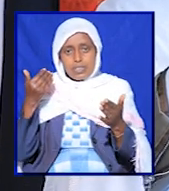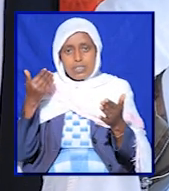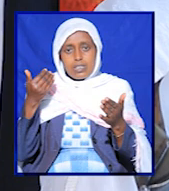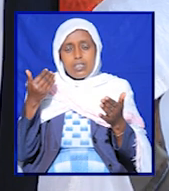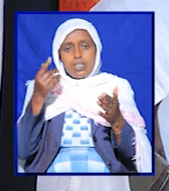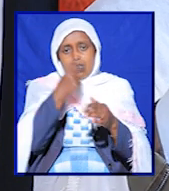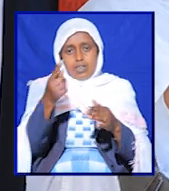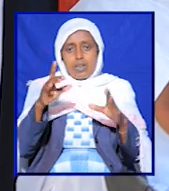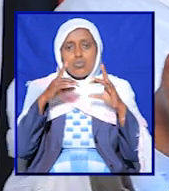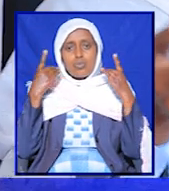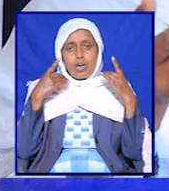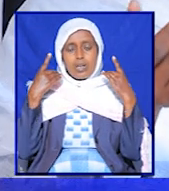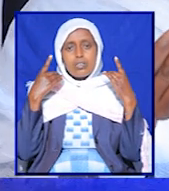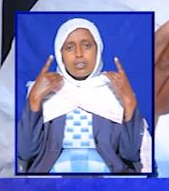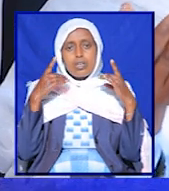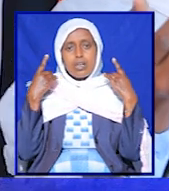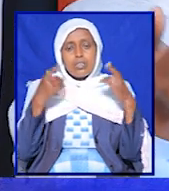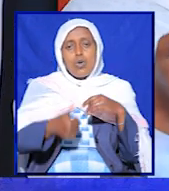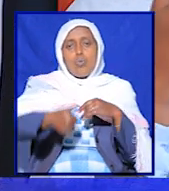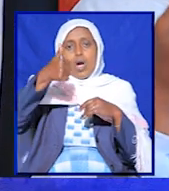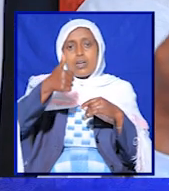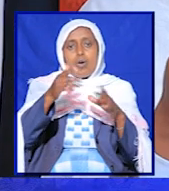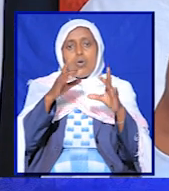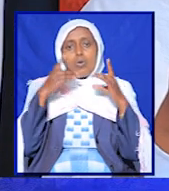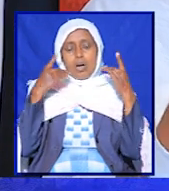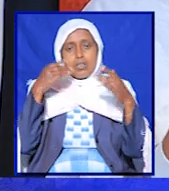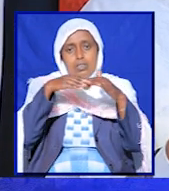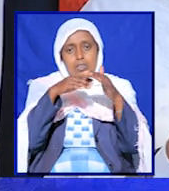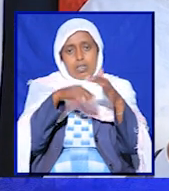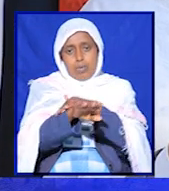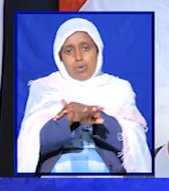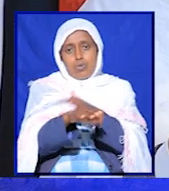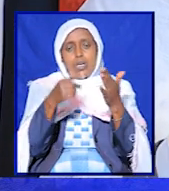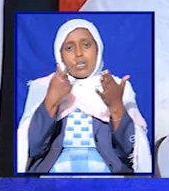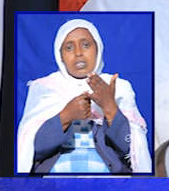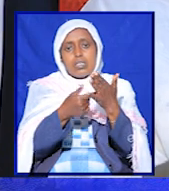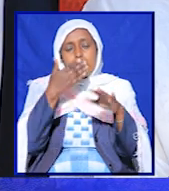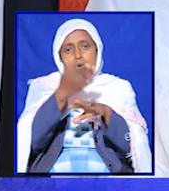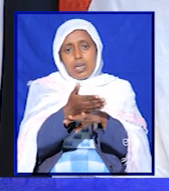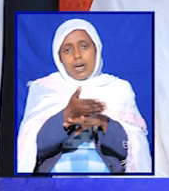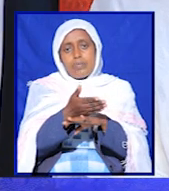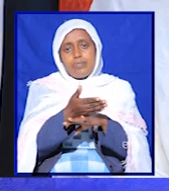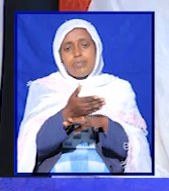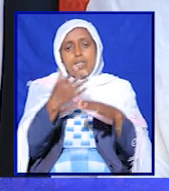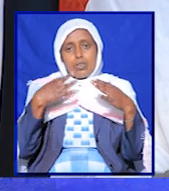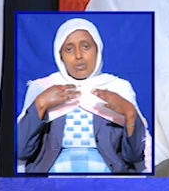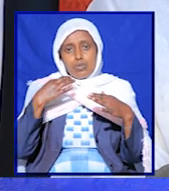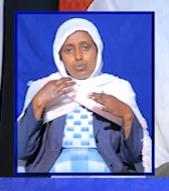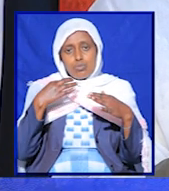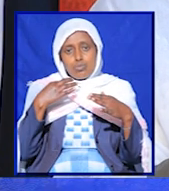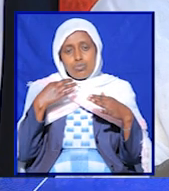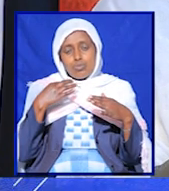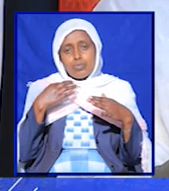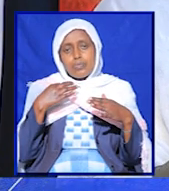በፊት ያንዳንዱ ካህን ትልቅ ካህን በዋናው ገባሬ ሰናይ ቄስ ይገባሉ። ከገበገቡ ሰዓት ማለት ነው